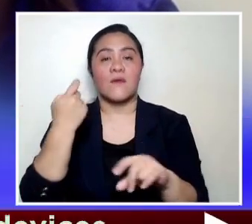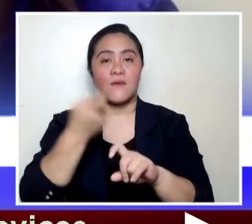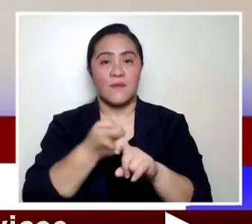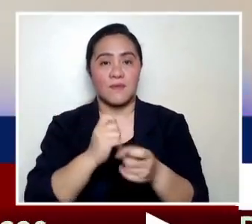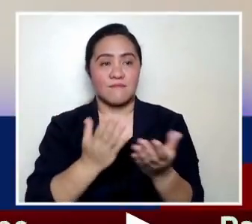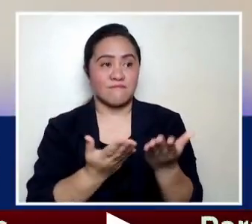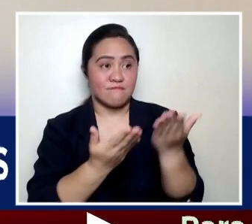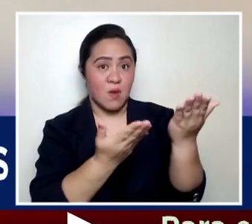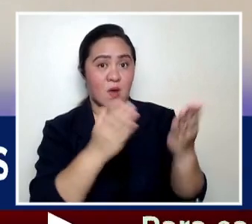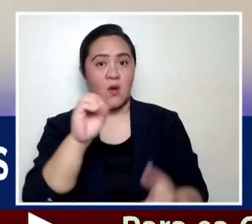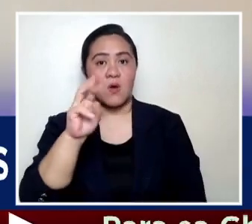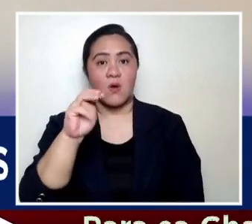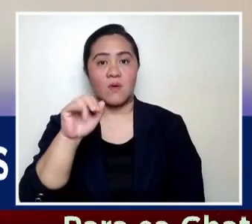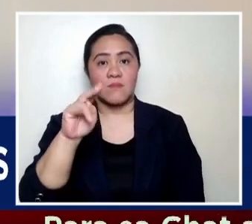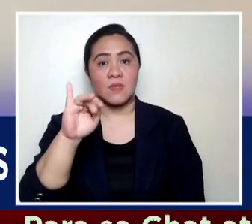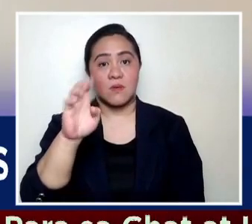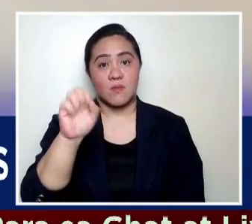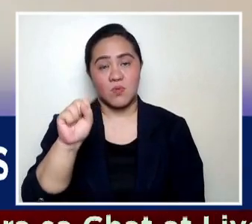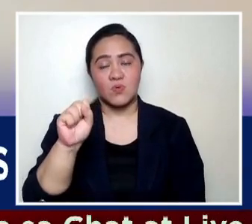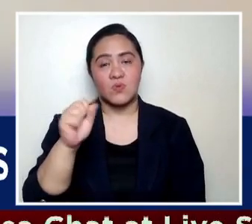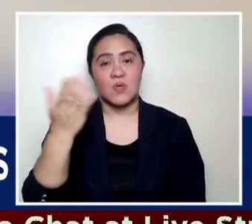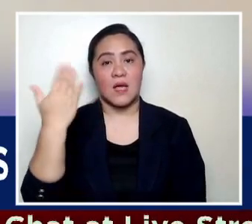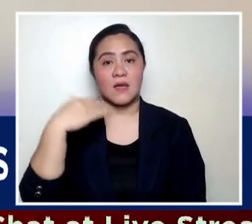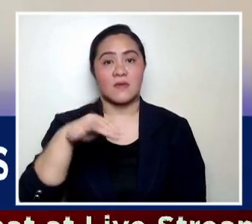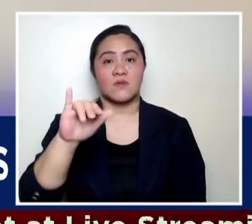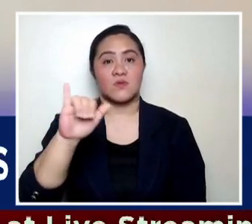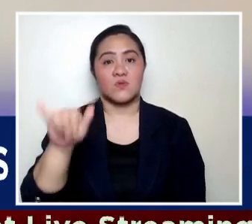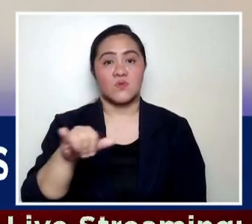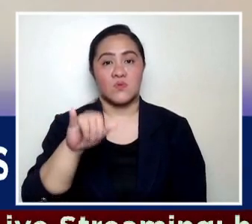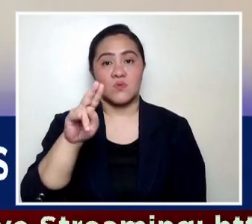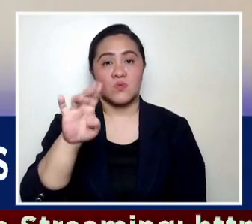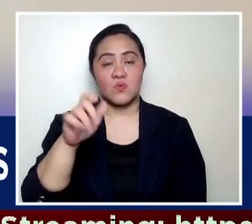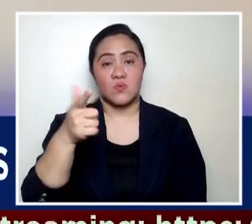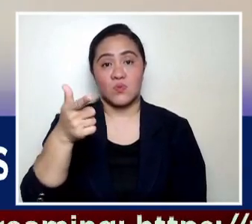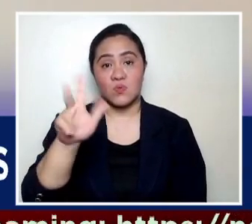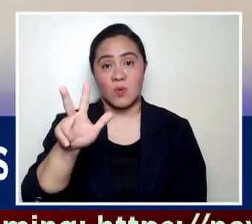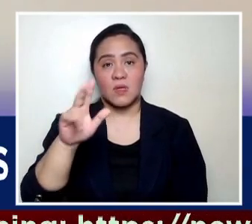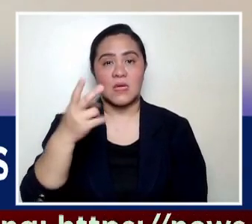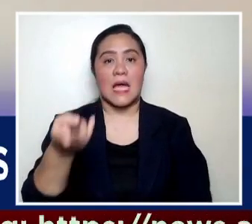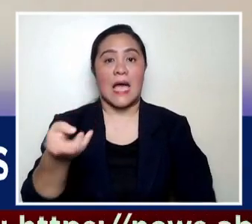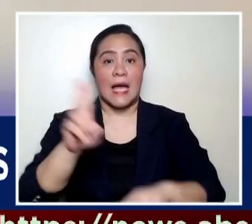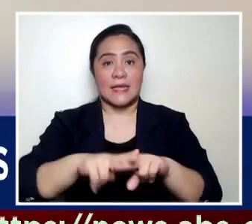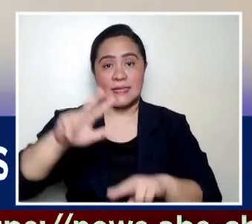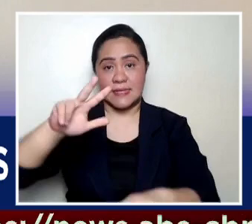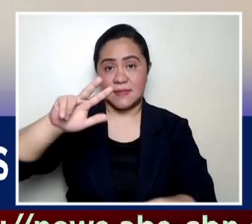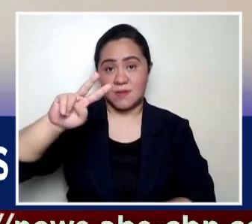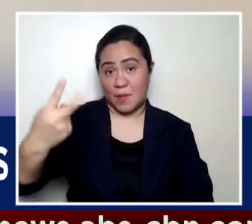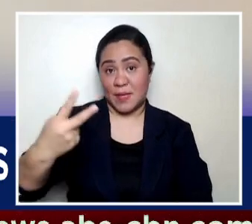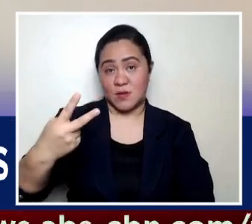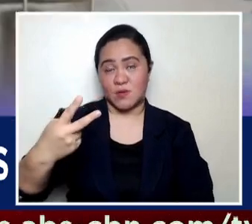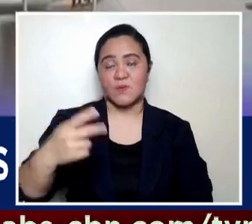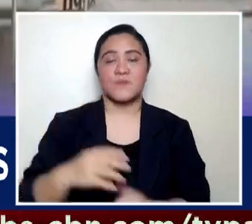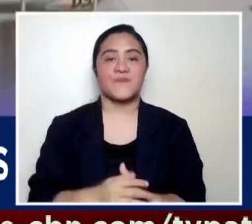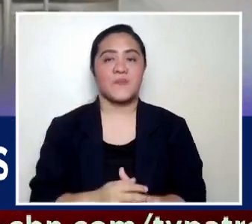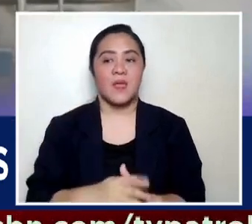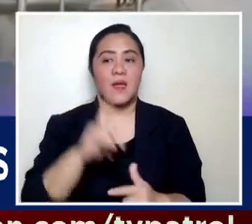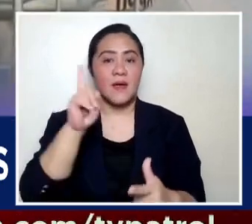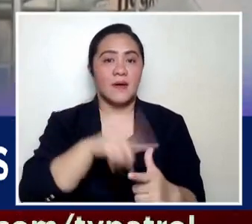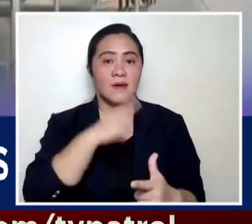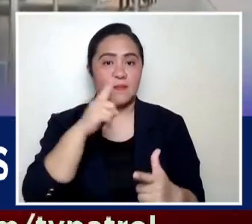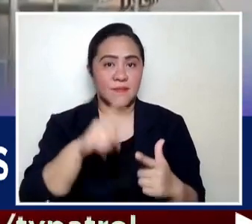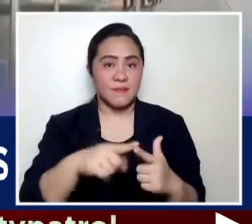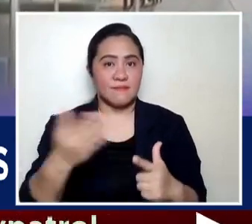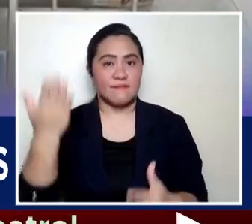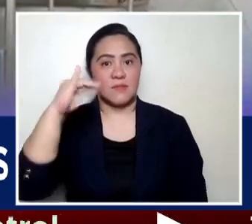last June 23 was a 2 pesos na provisional increase. So, okay. Kumbaga, noong June 8, they